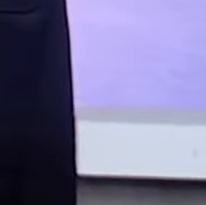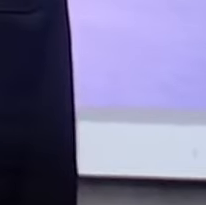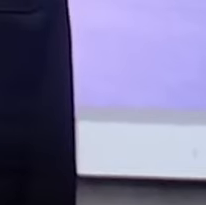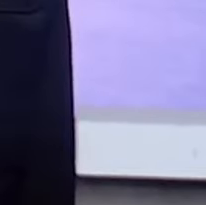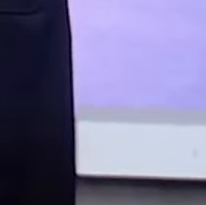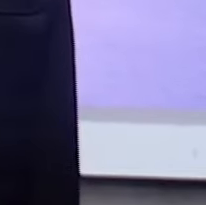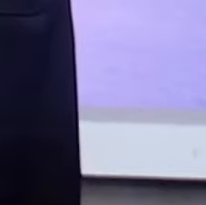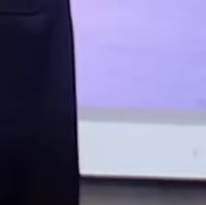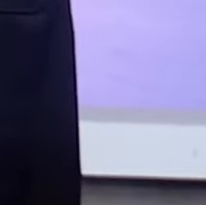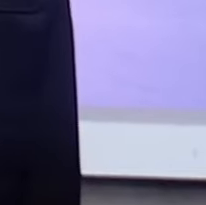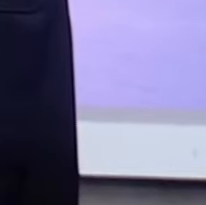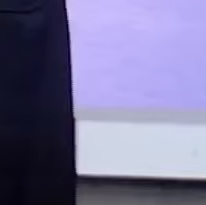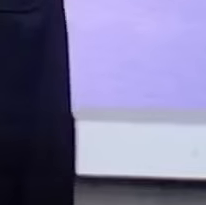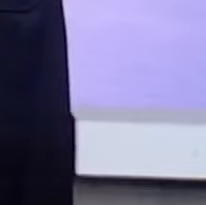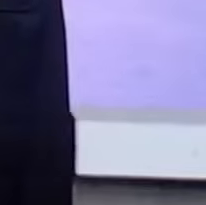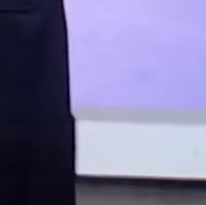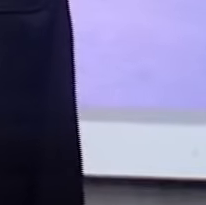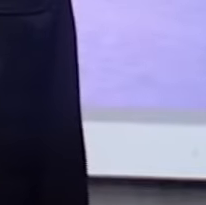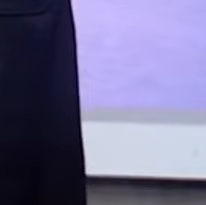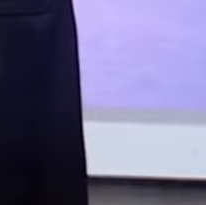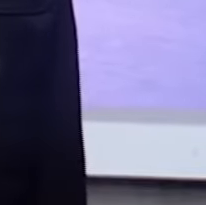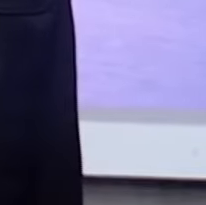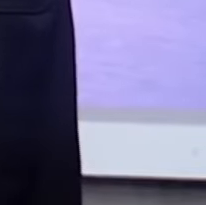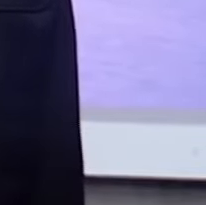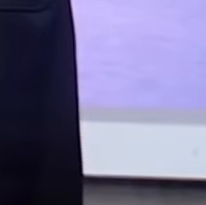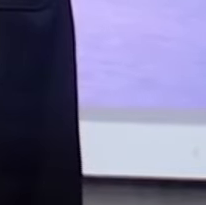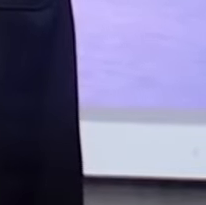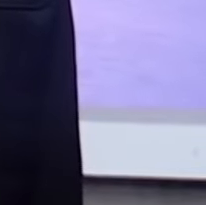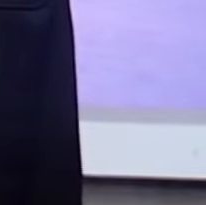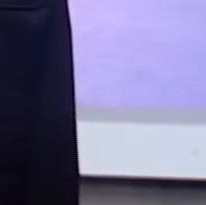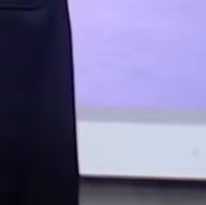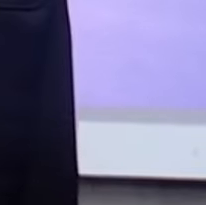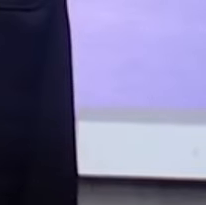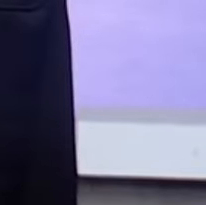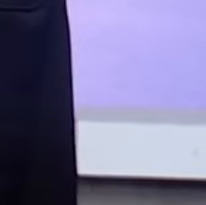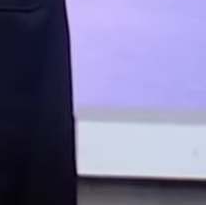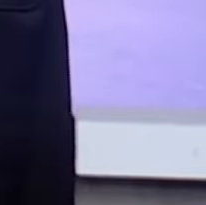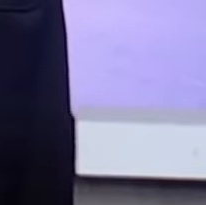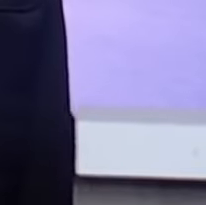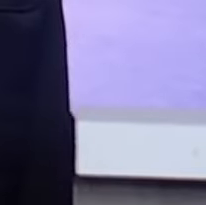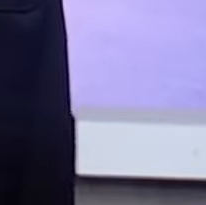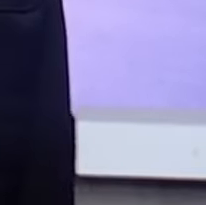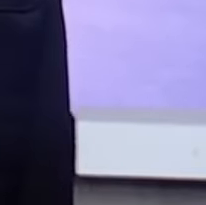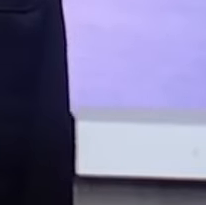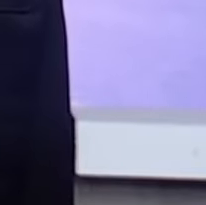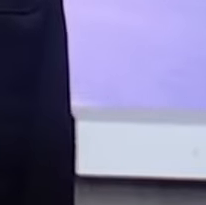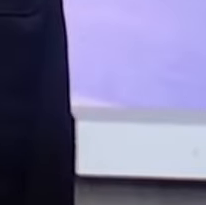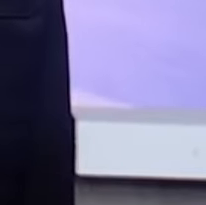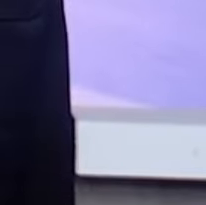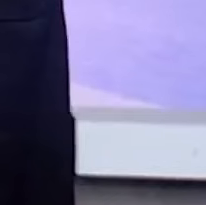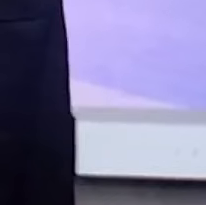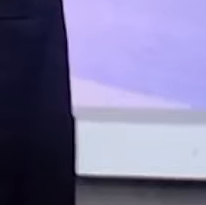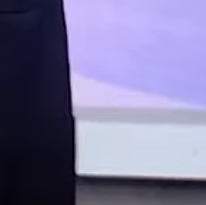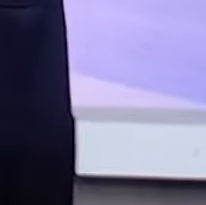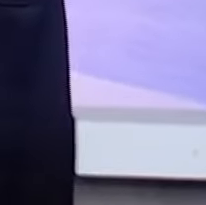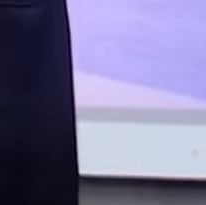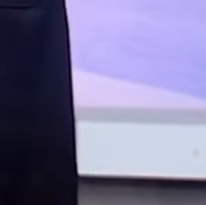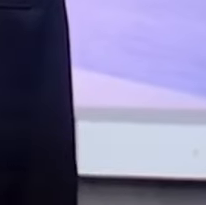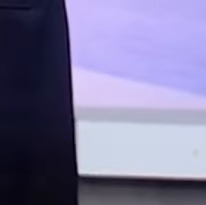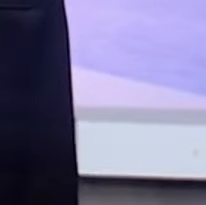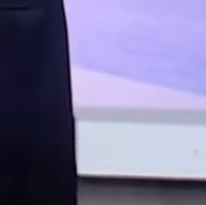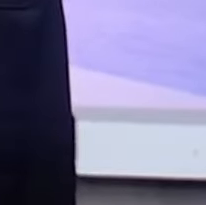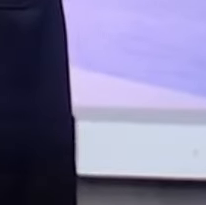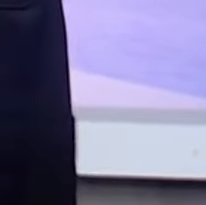Mga kapuso, sama-sama tayong maging saksi. Mag-subscribe sa GMA Integrated News sa YouTube at para sa mga kapuso abroad,